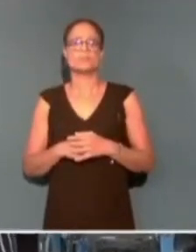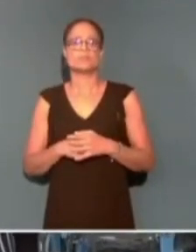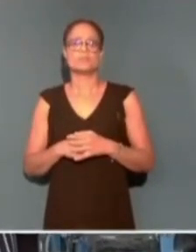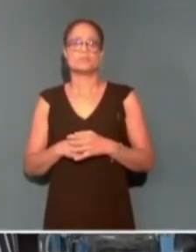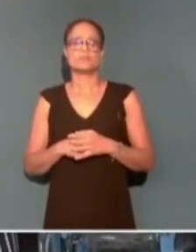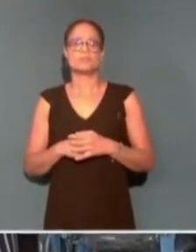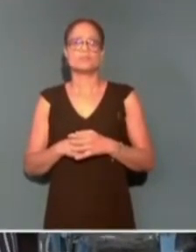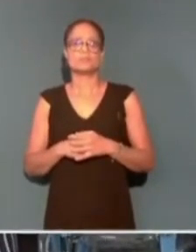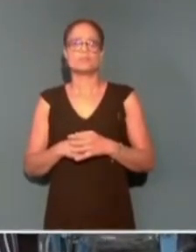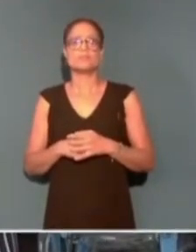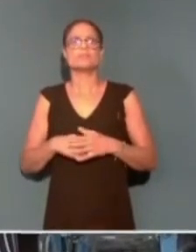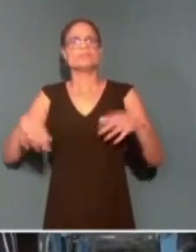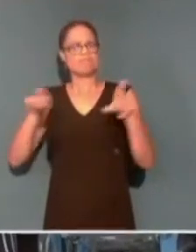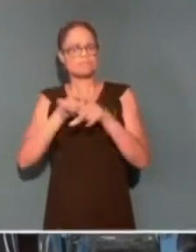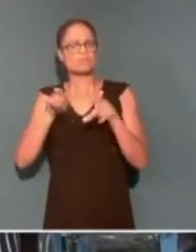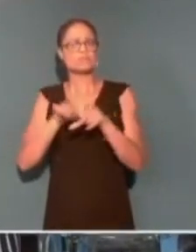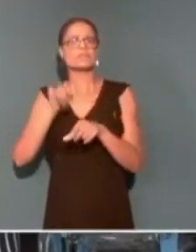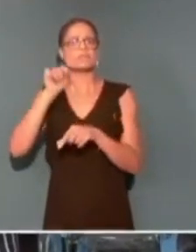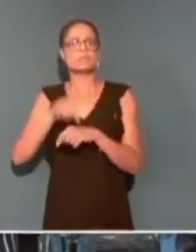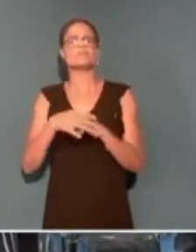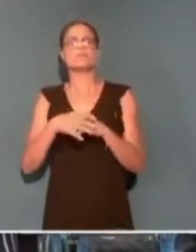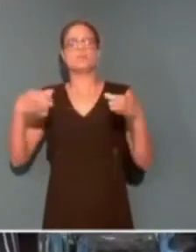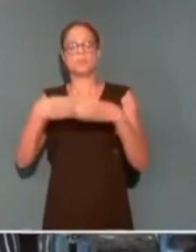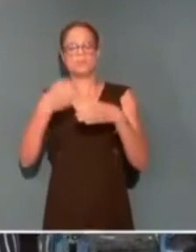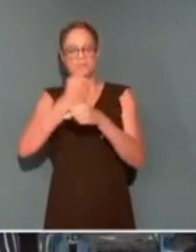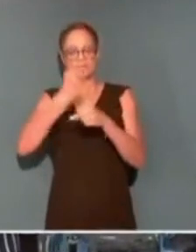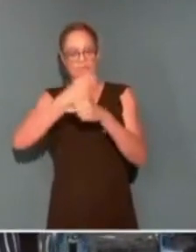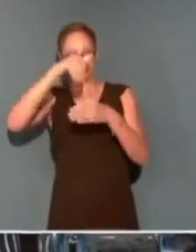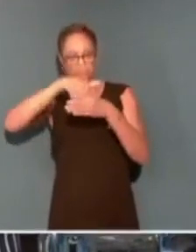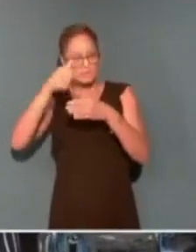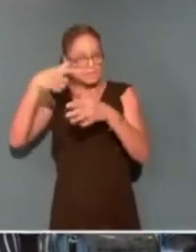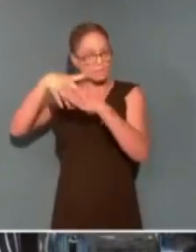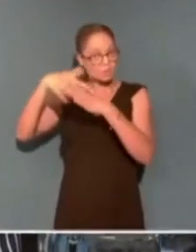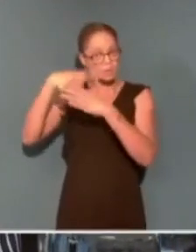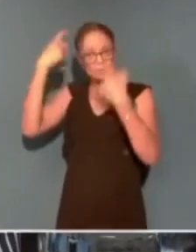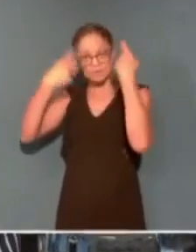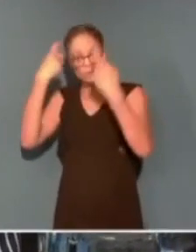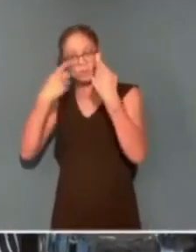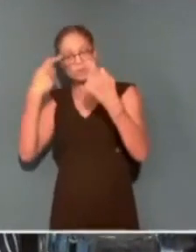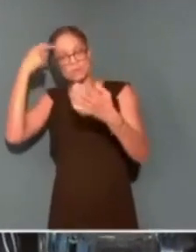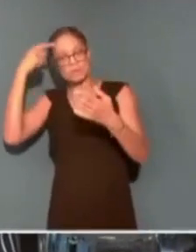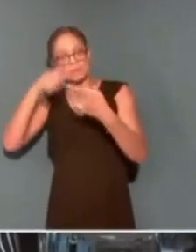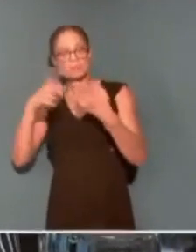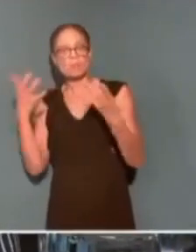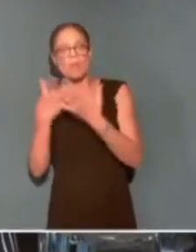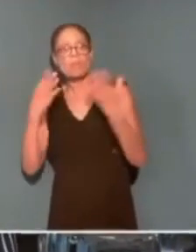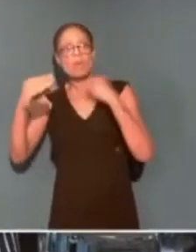Et puis il va falloir également que le groupe de travail commence à réfléchir pour savoir sur quoi on va consulter le